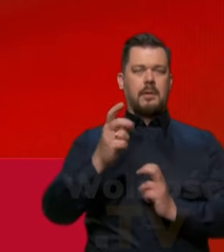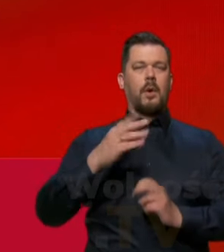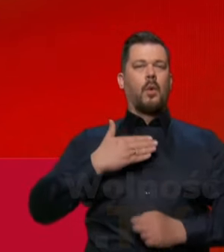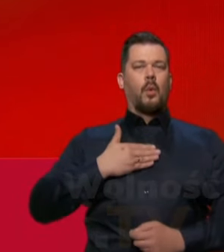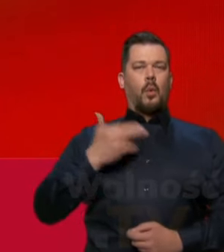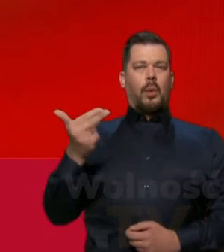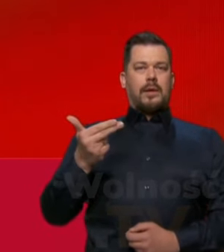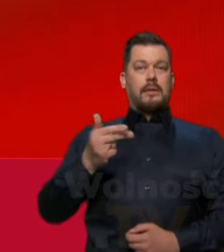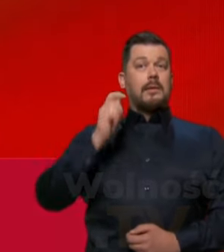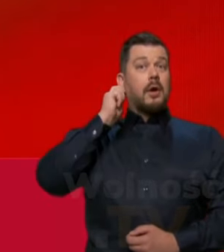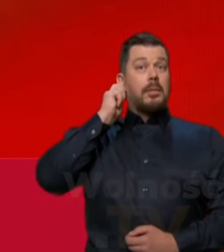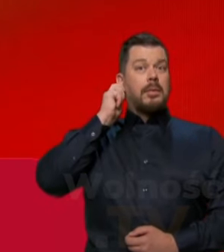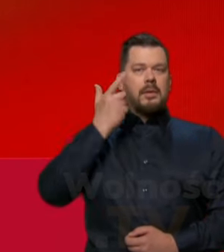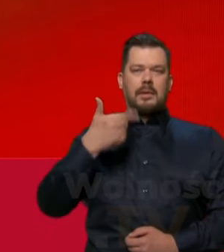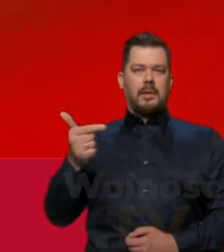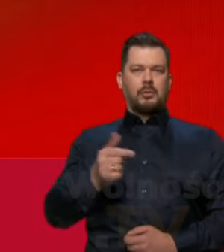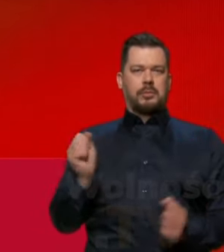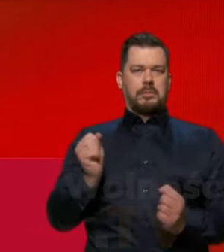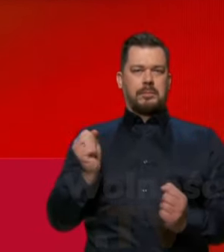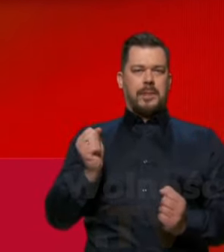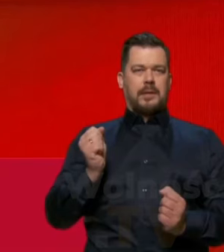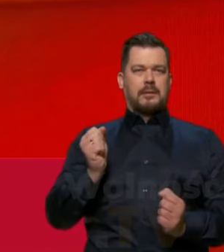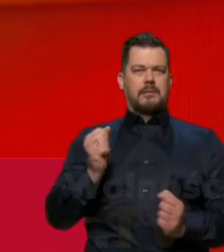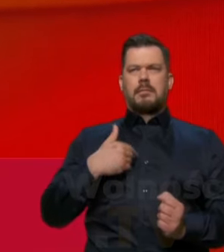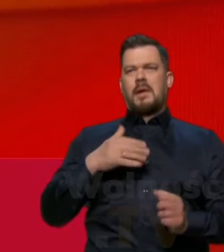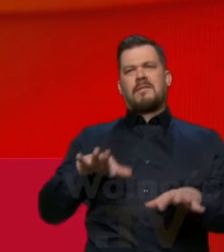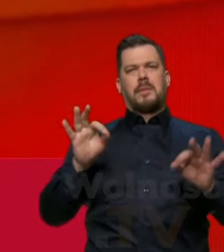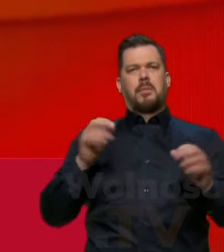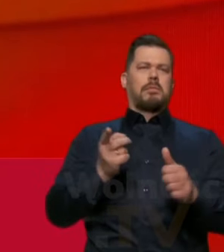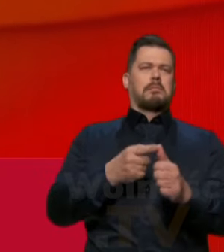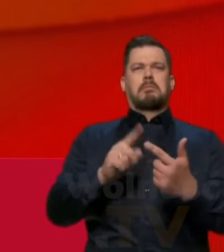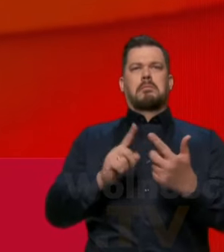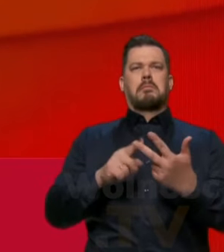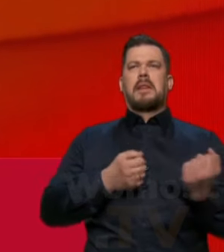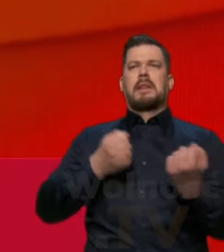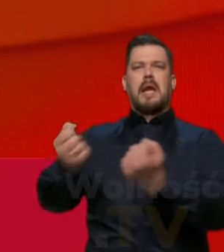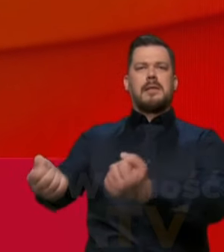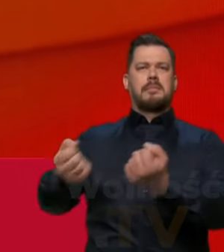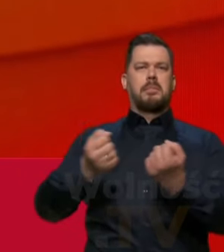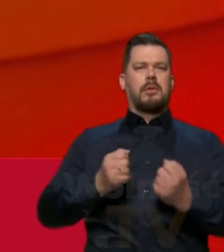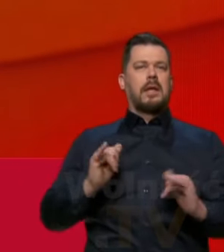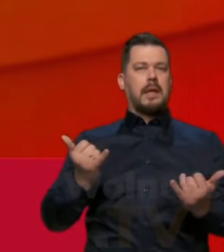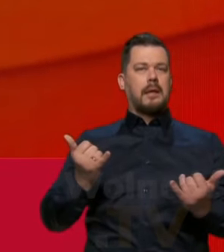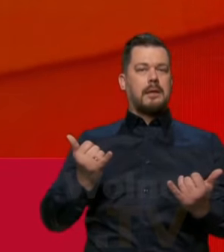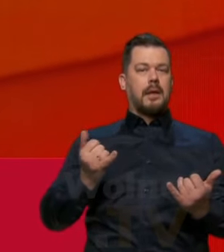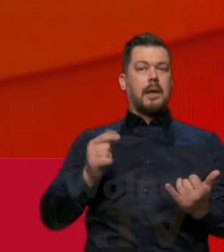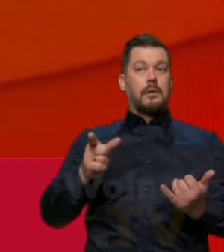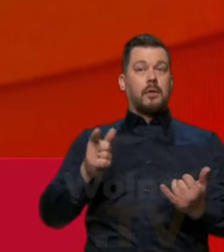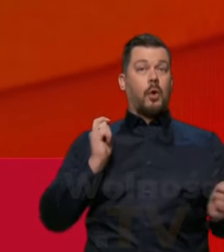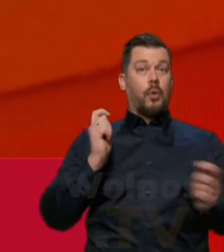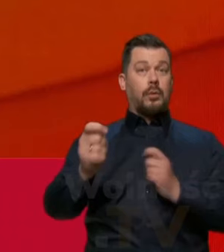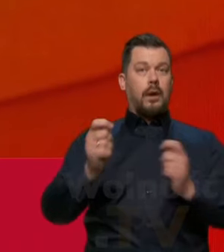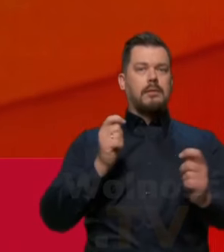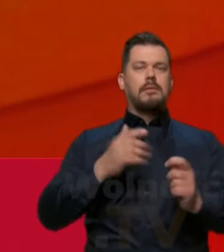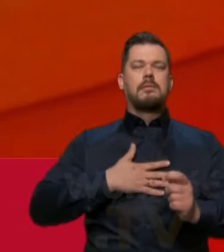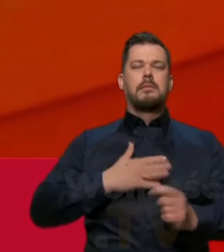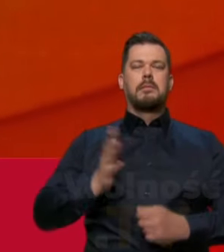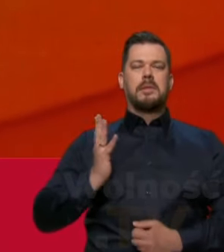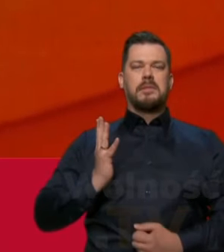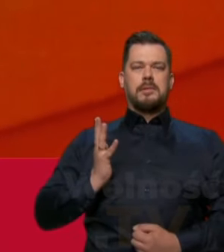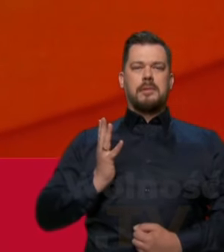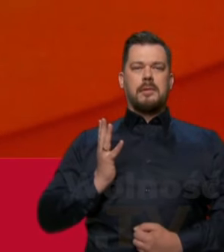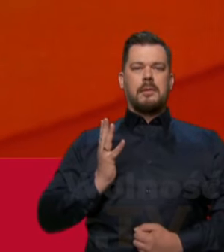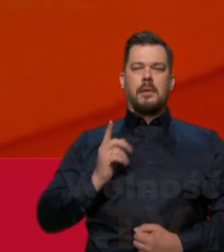po to, żeby kobiety nie musiały się bać, żeby mogły wybrać, w jakim transportem chcą wrócić, a będą w komunikacji miejskiej czuły się bezpiecznie. To